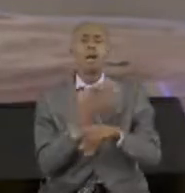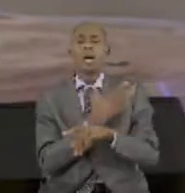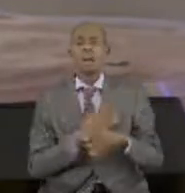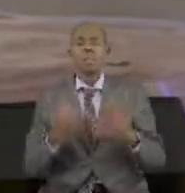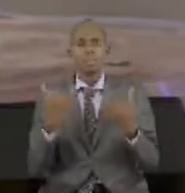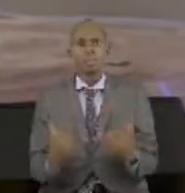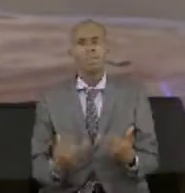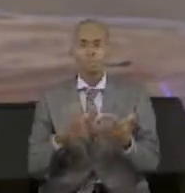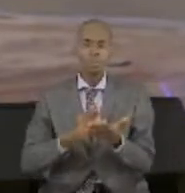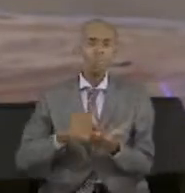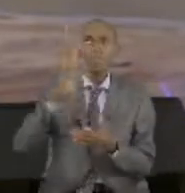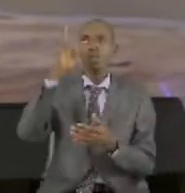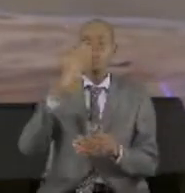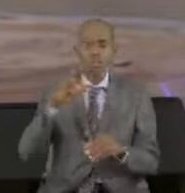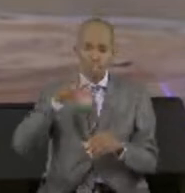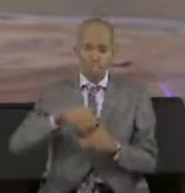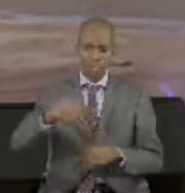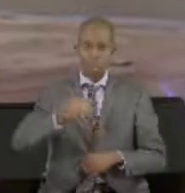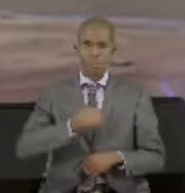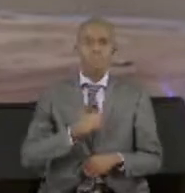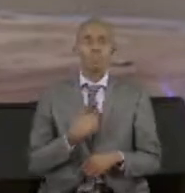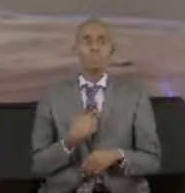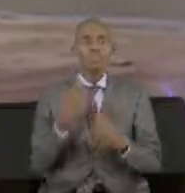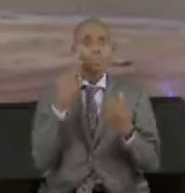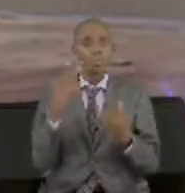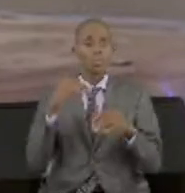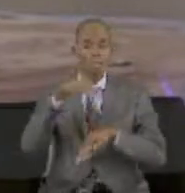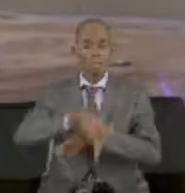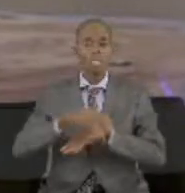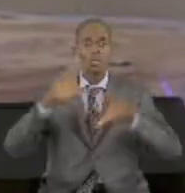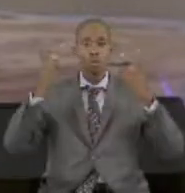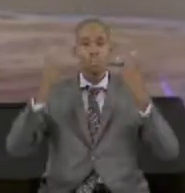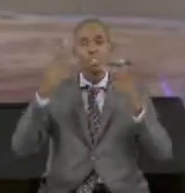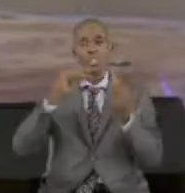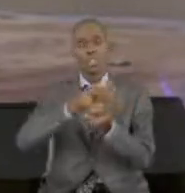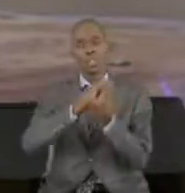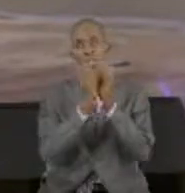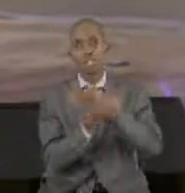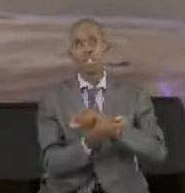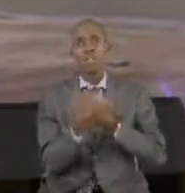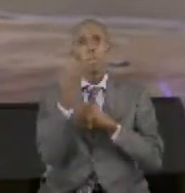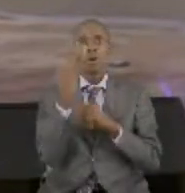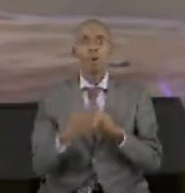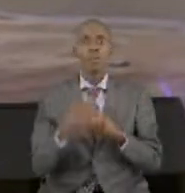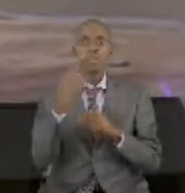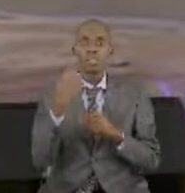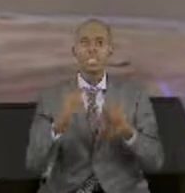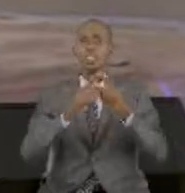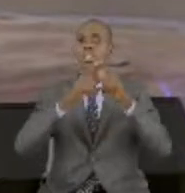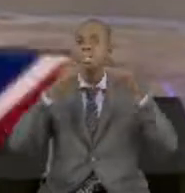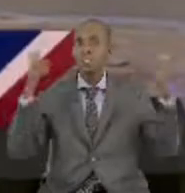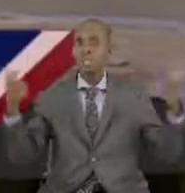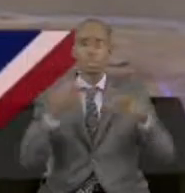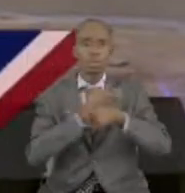l bonifié dieu à mon sujet ce que nous considérons ce soir le message ne se soit air la grande transformation